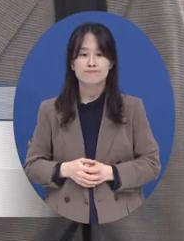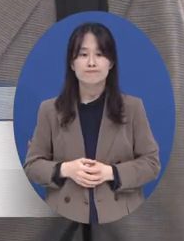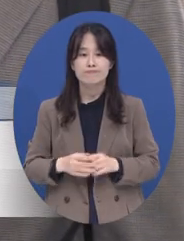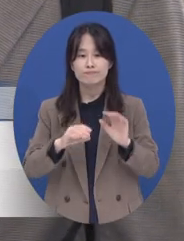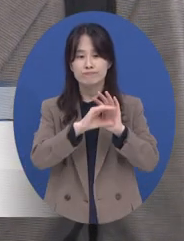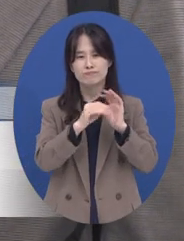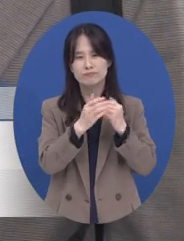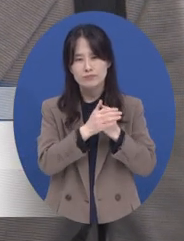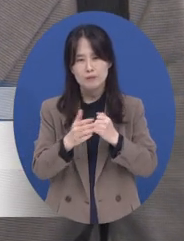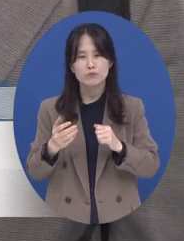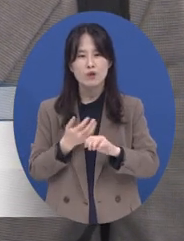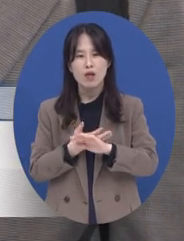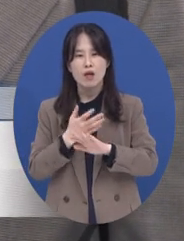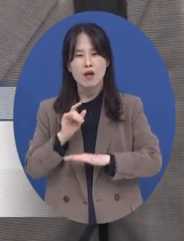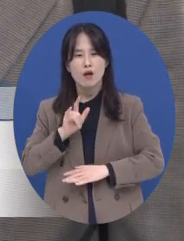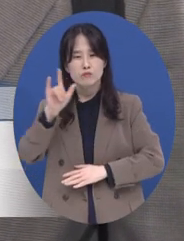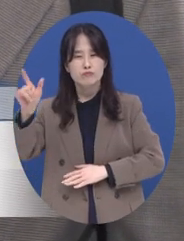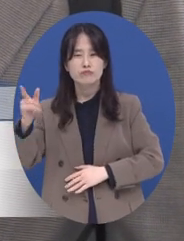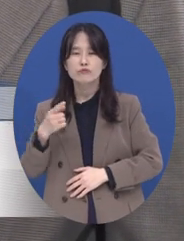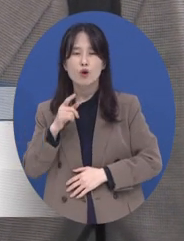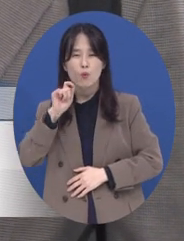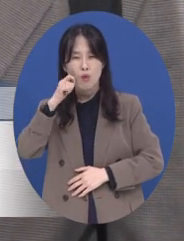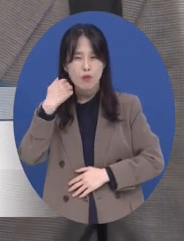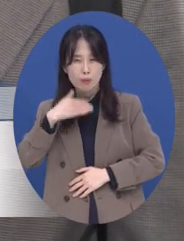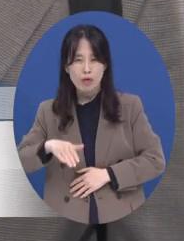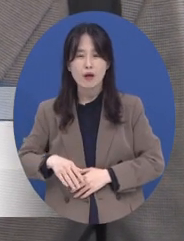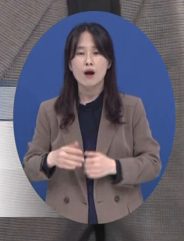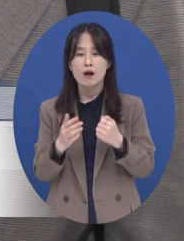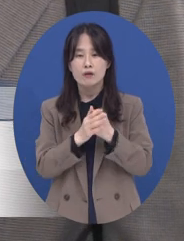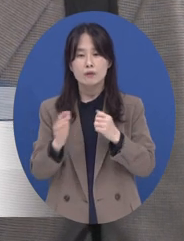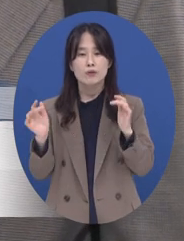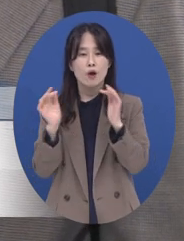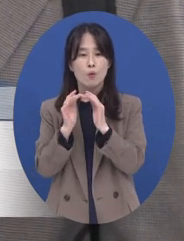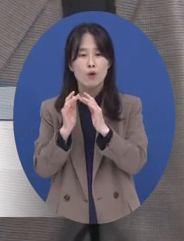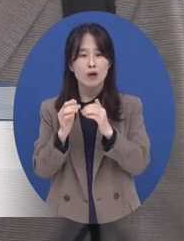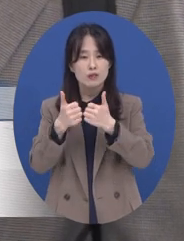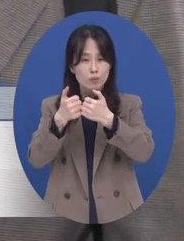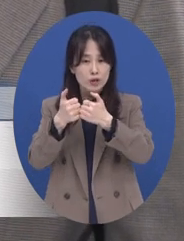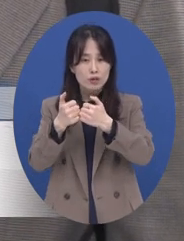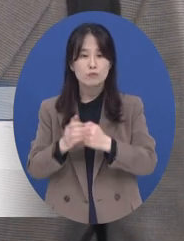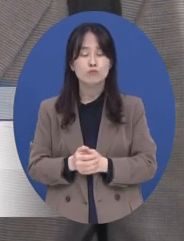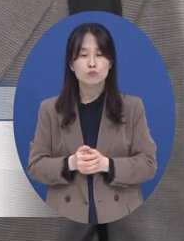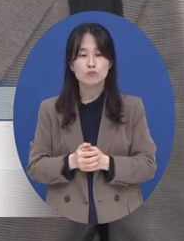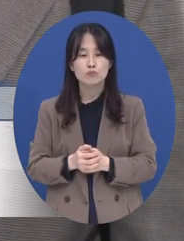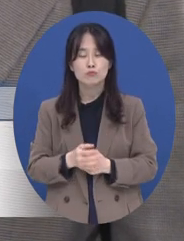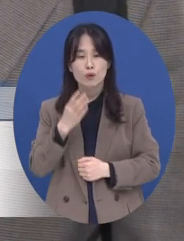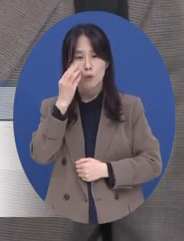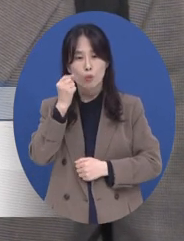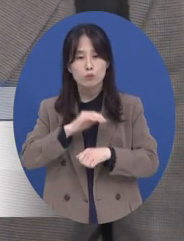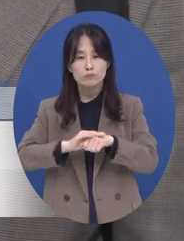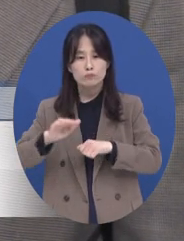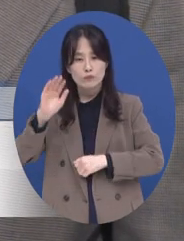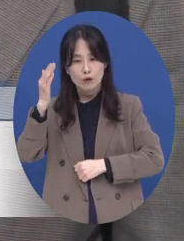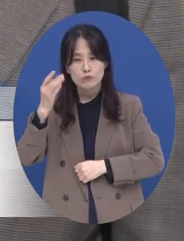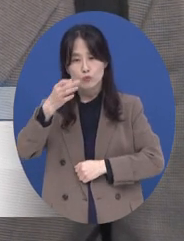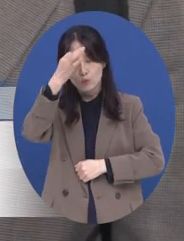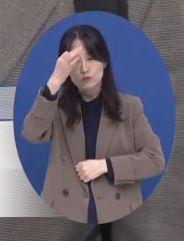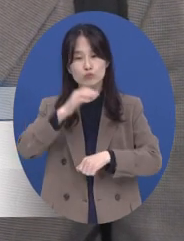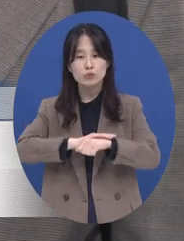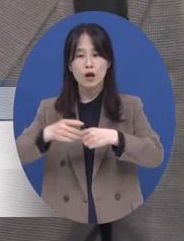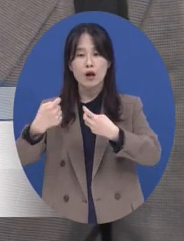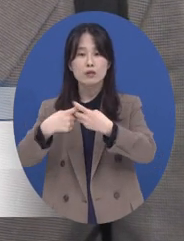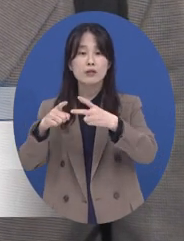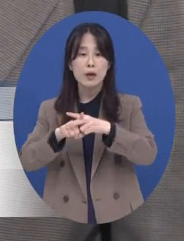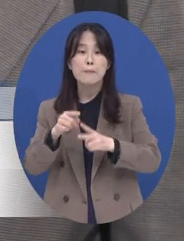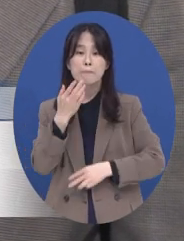코로나 때문에 해외 출장도 어렵고 이런 상황인데 이제 온라인으로 이렇게 회의를 하다 보니까 나름대로 소통이 또